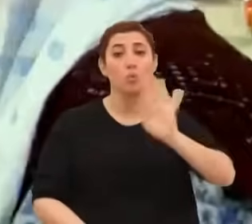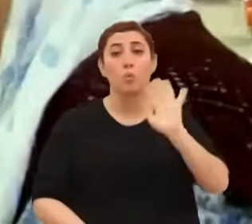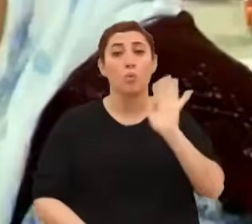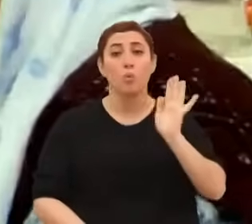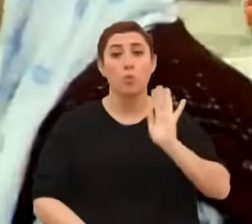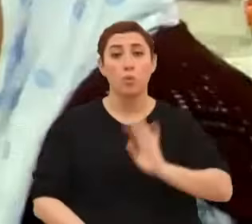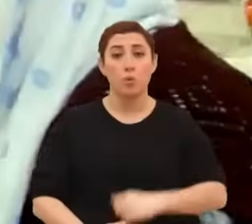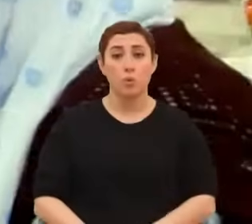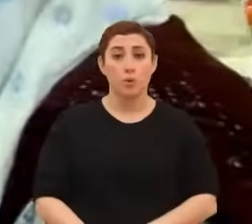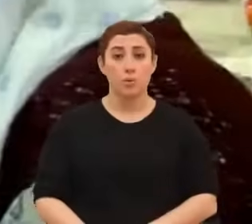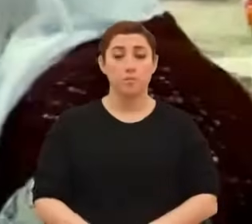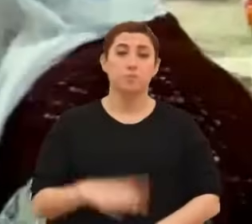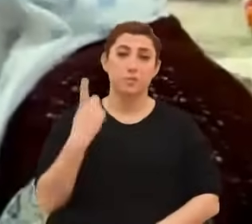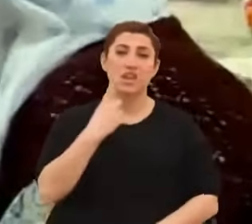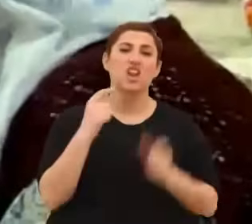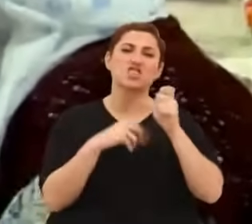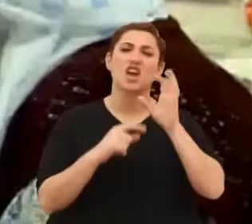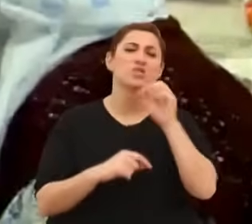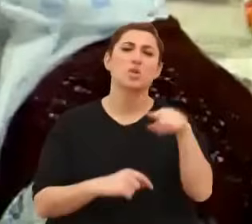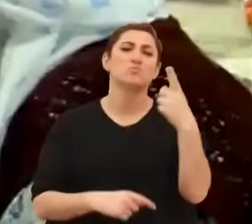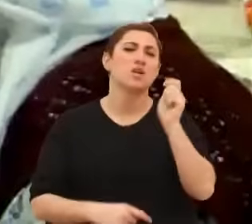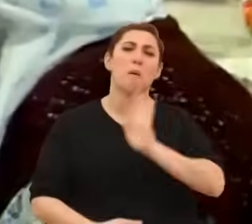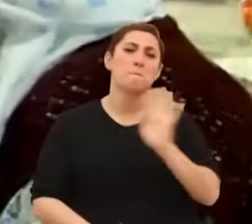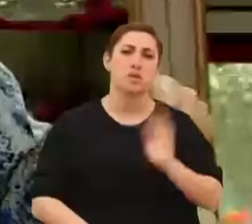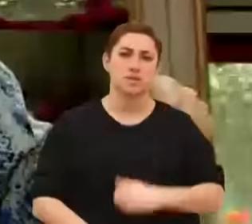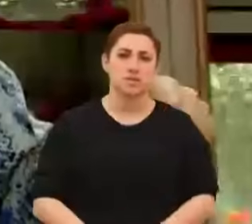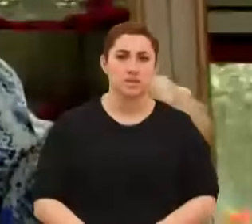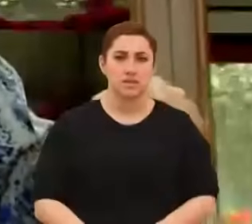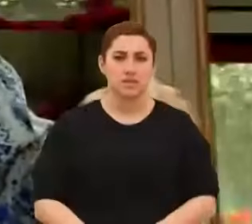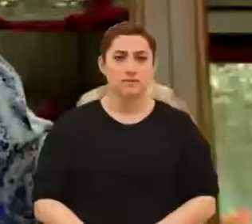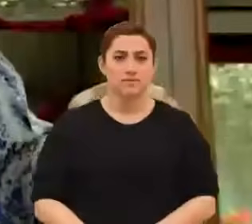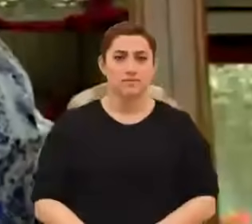Yok. Bir kere Şahin hayatta öyle bir şey yapmaz.